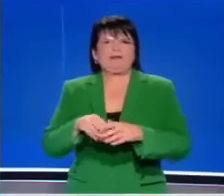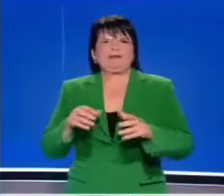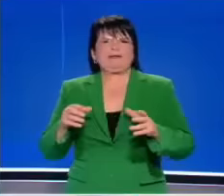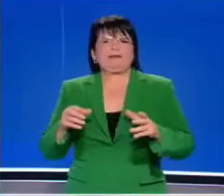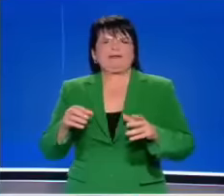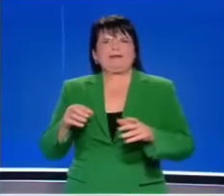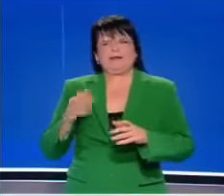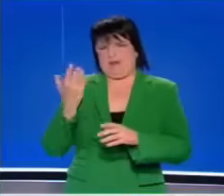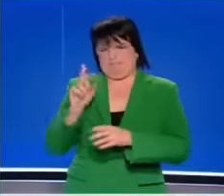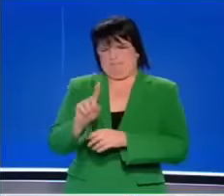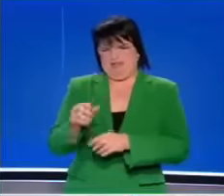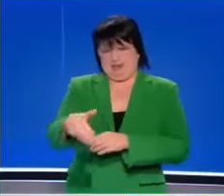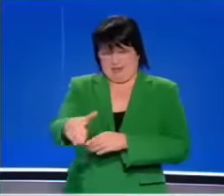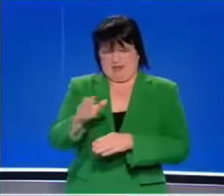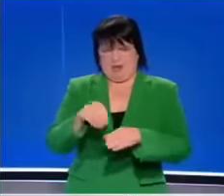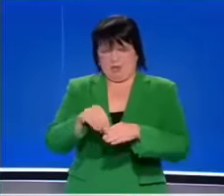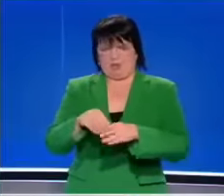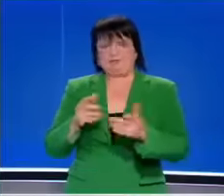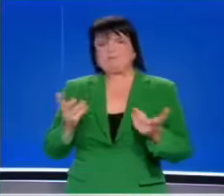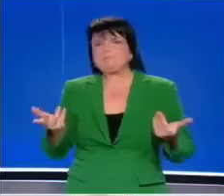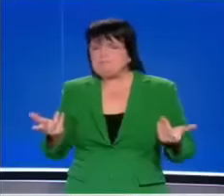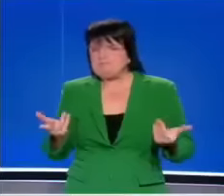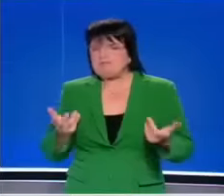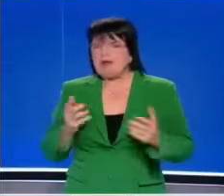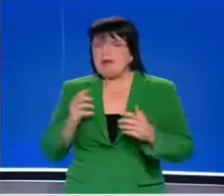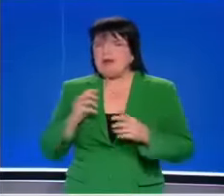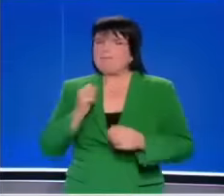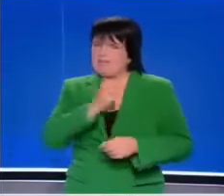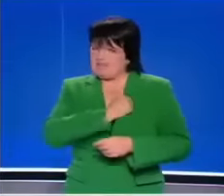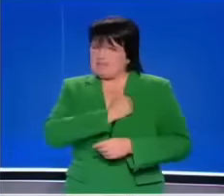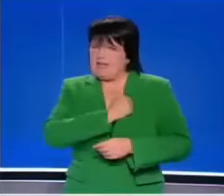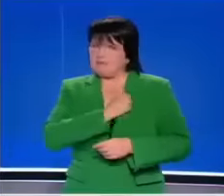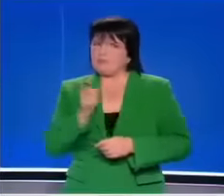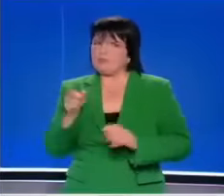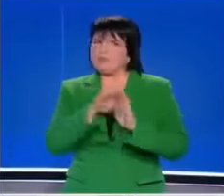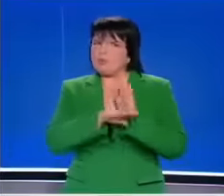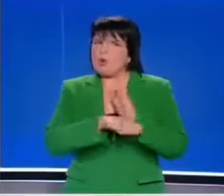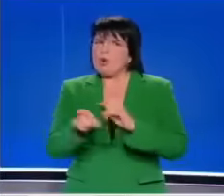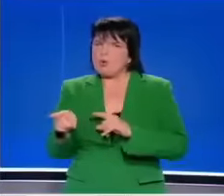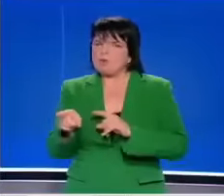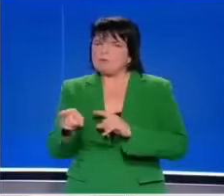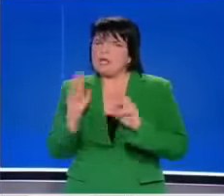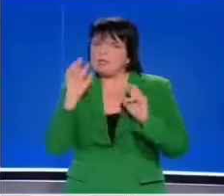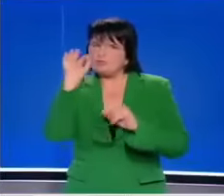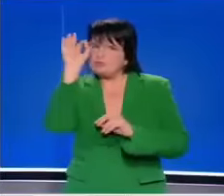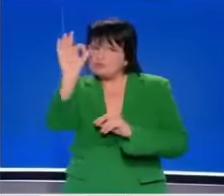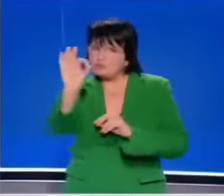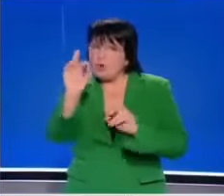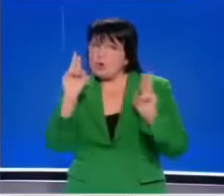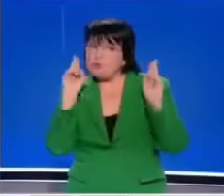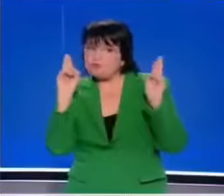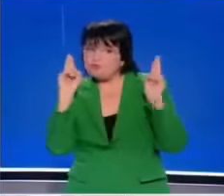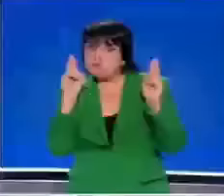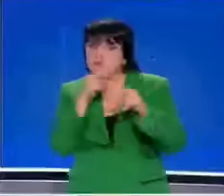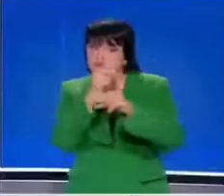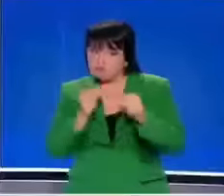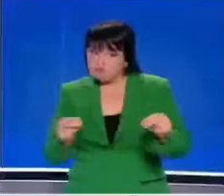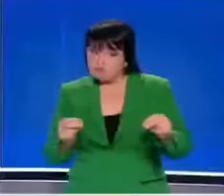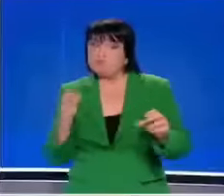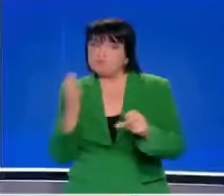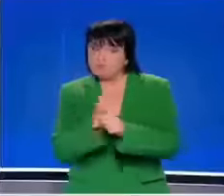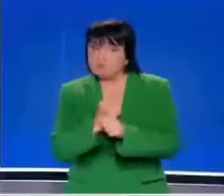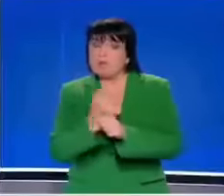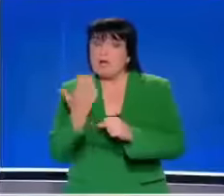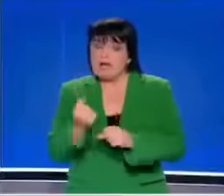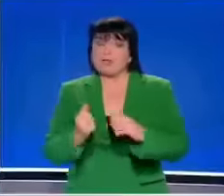στην κυριακή ότι θα τους πείσετε και ότι θα έχετε το προσδοκόμενα αποτέλεσμα στην κάλπη φαντάζομαι ότι